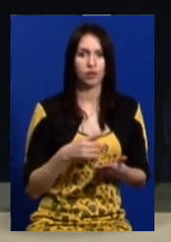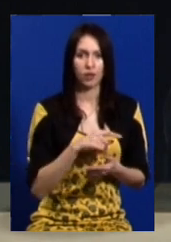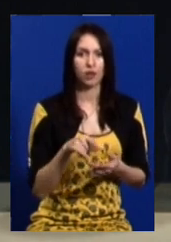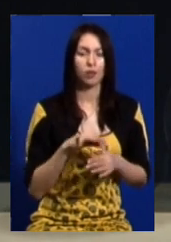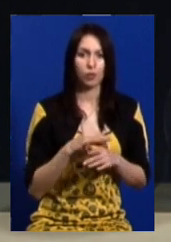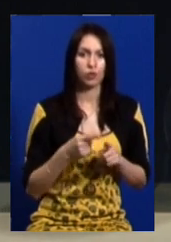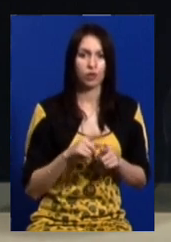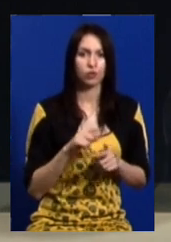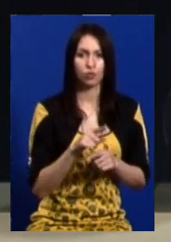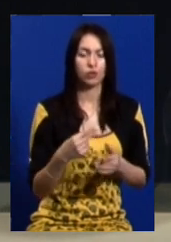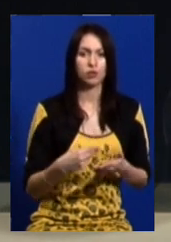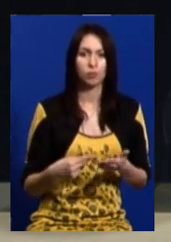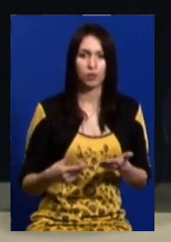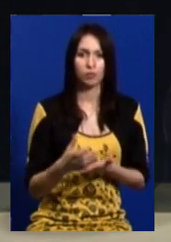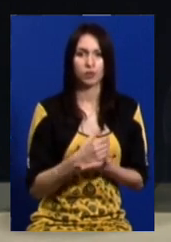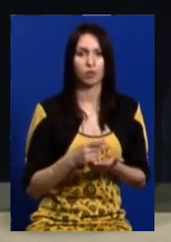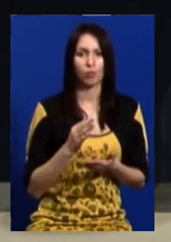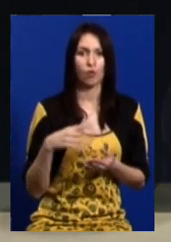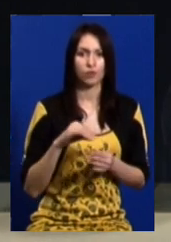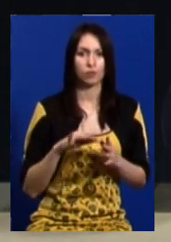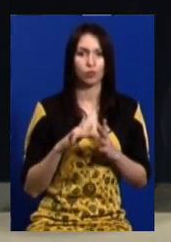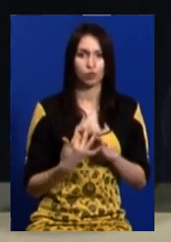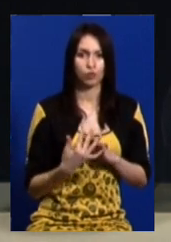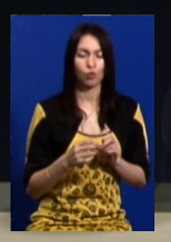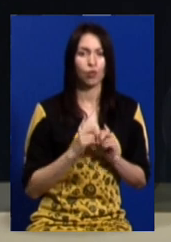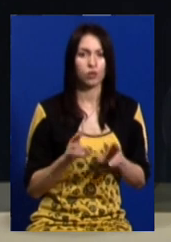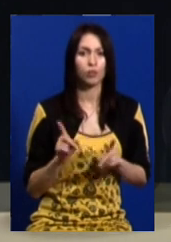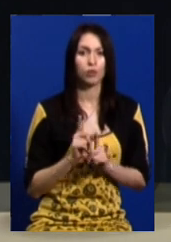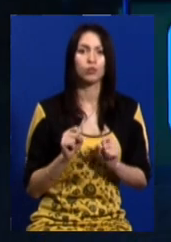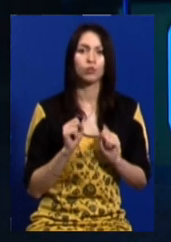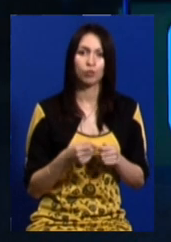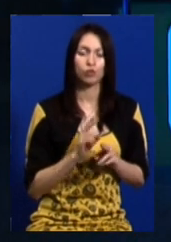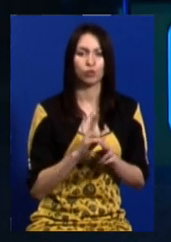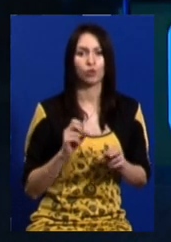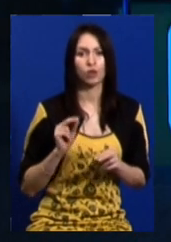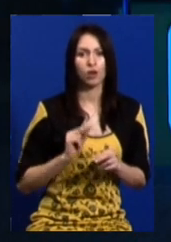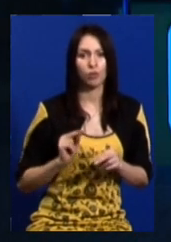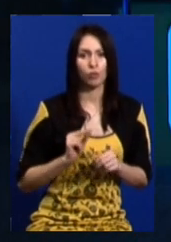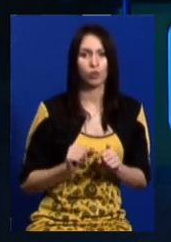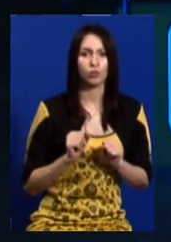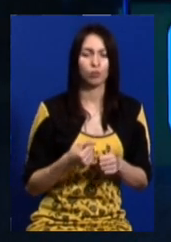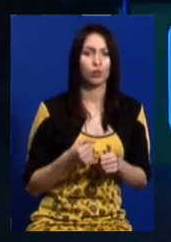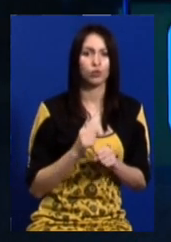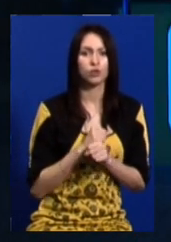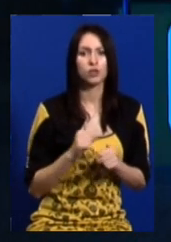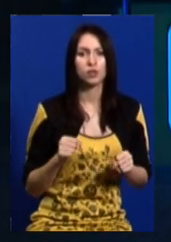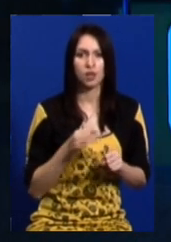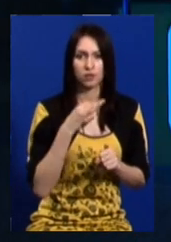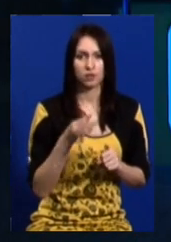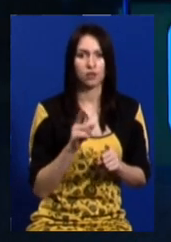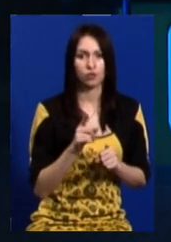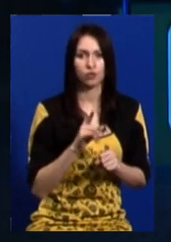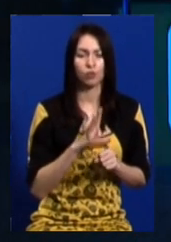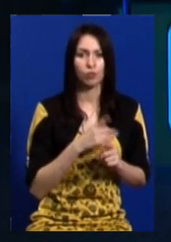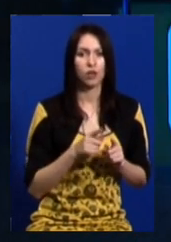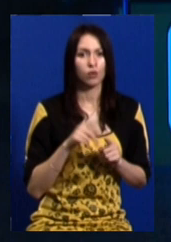те, що вони збирають підписи по всьому селу, якби село одночасно, тому що може хтось на роботі, може хтось, не можна сказати, що от таке